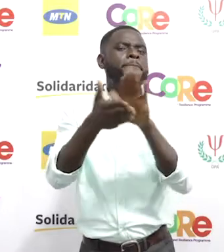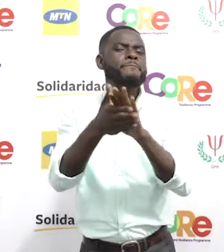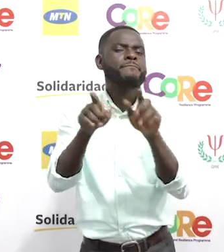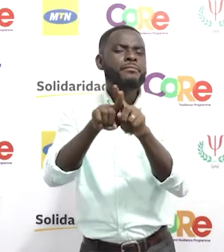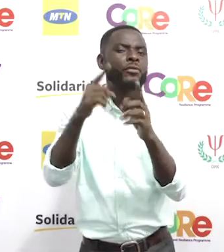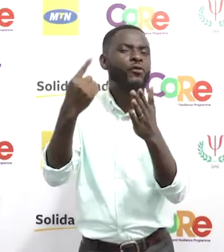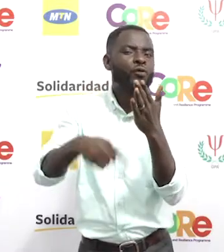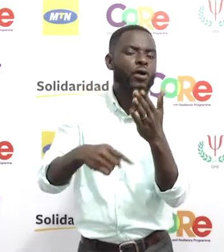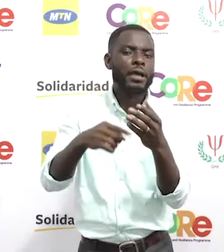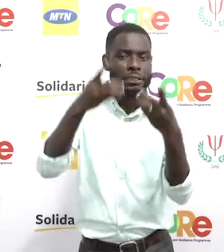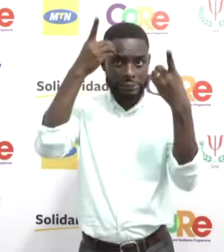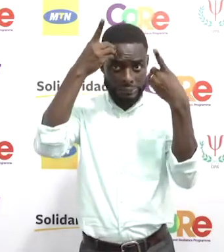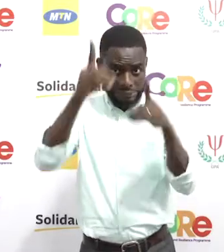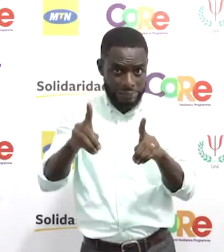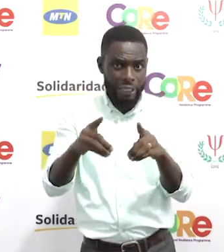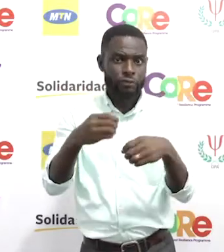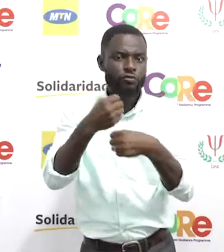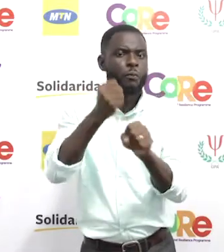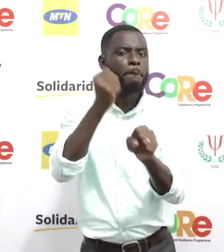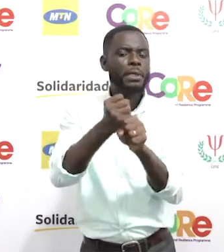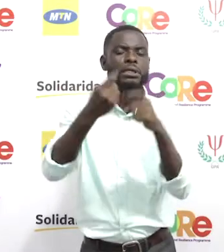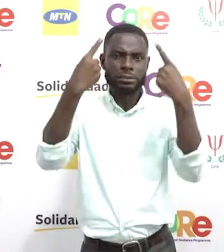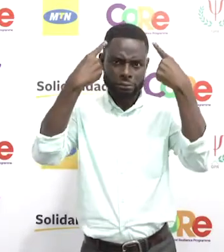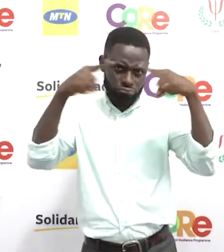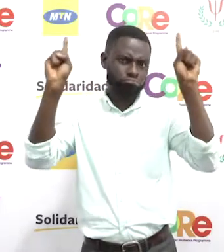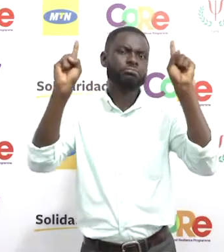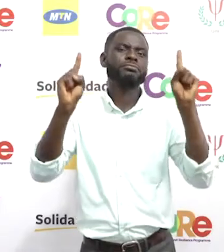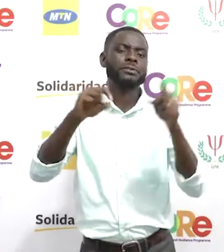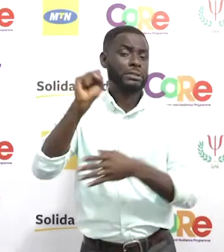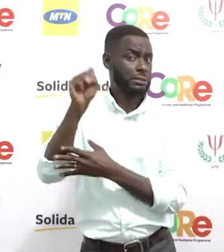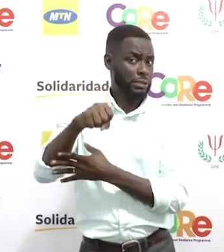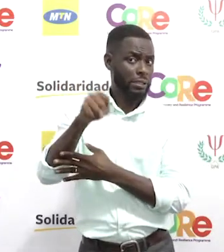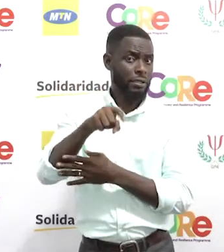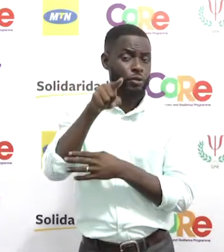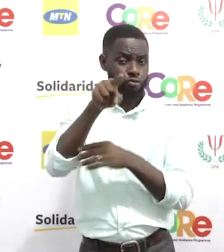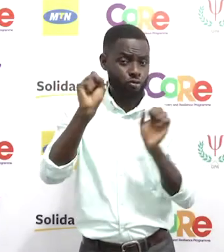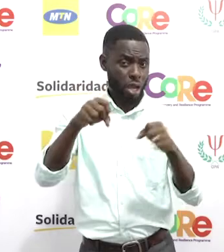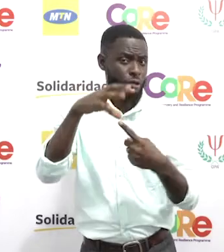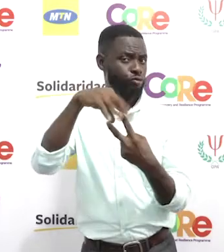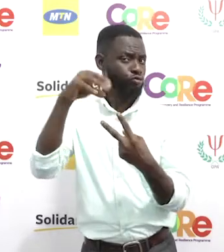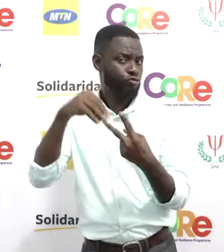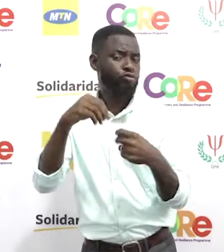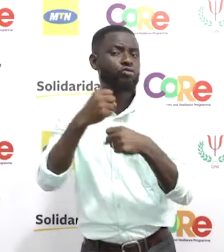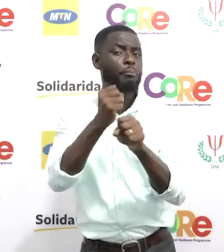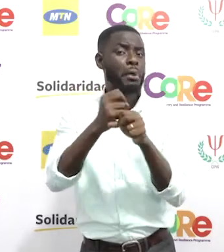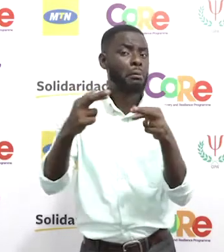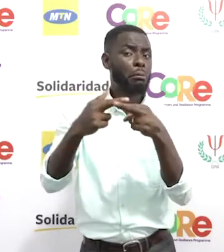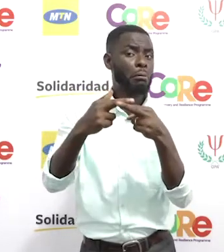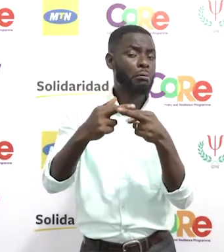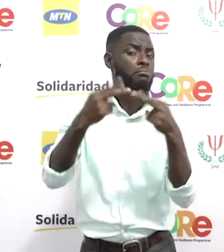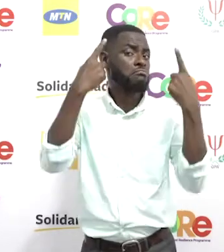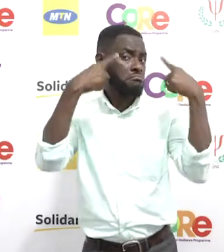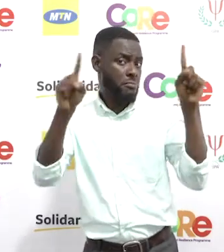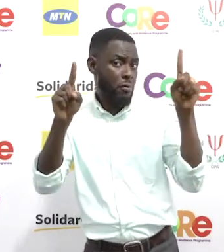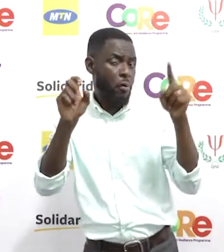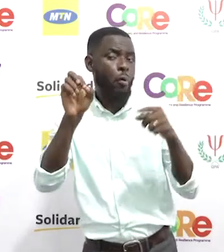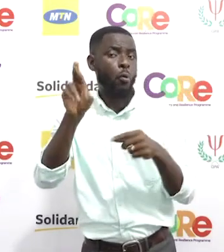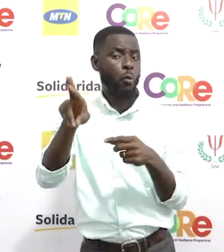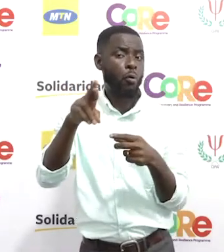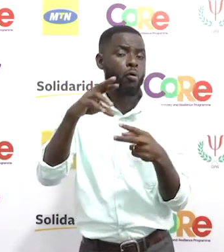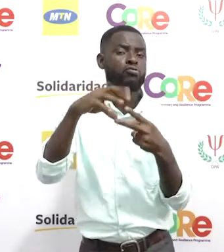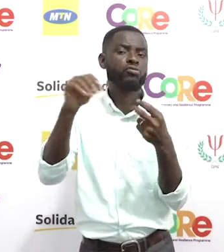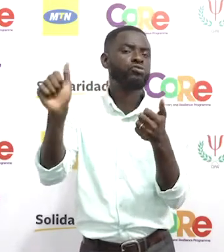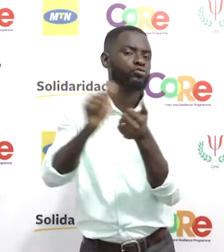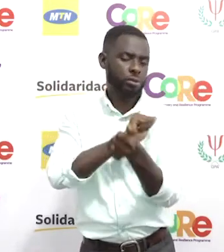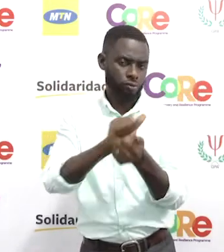bo anye a chuni. Alo efite. Fe damo oke o sun lo no. O fe kralo. Ke ha